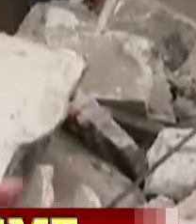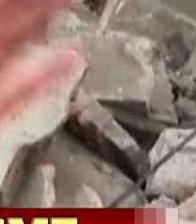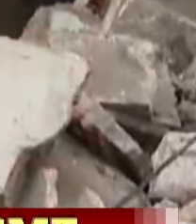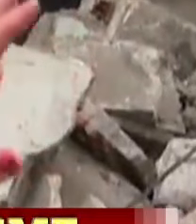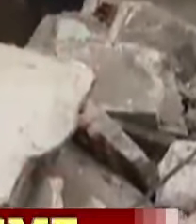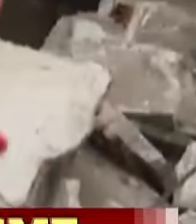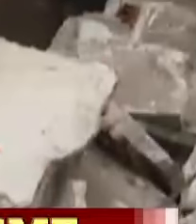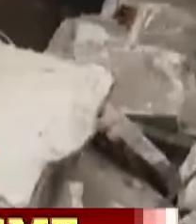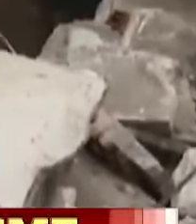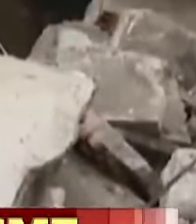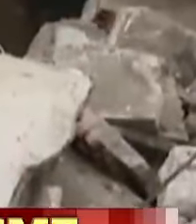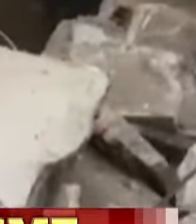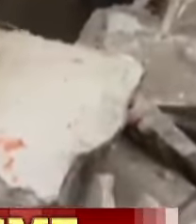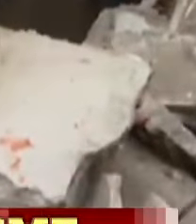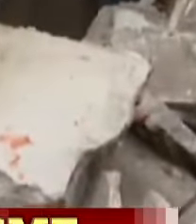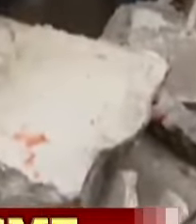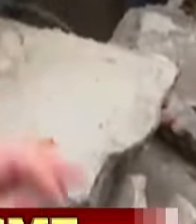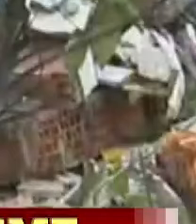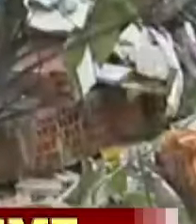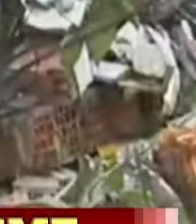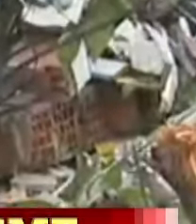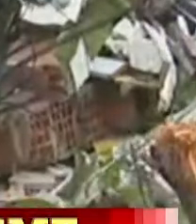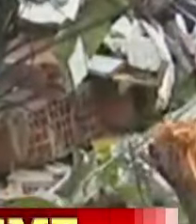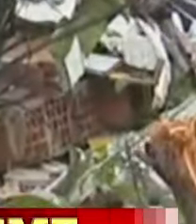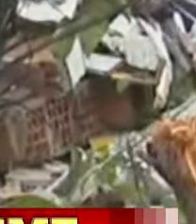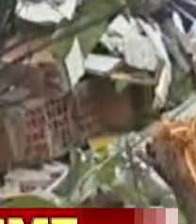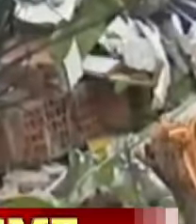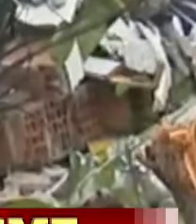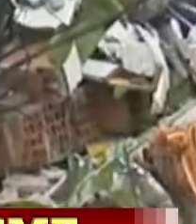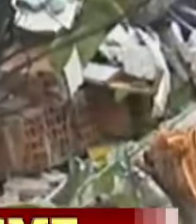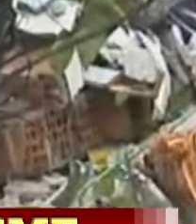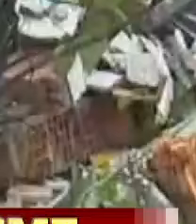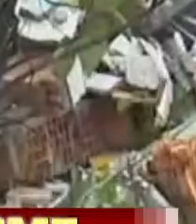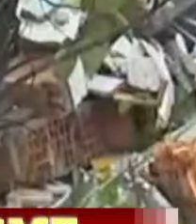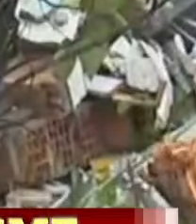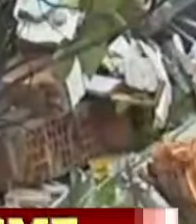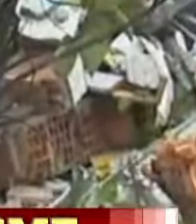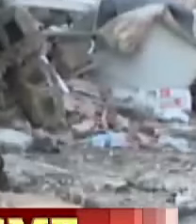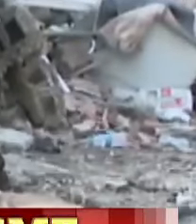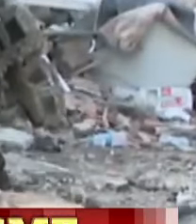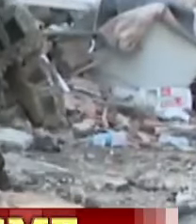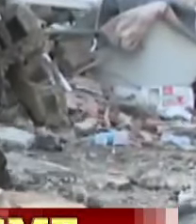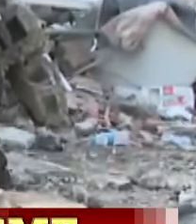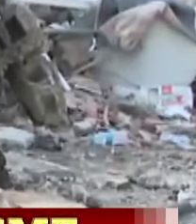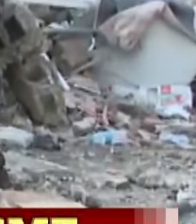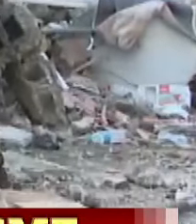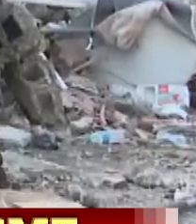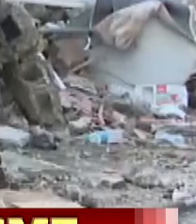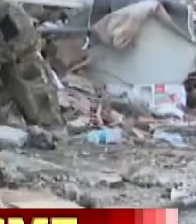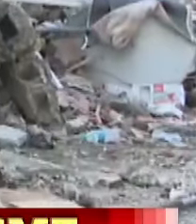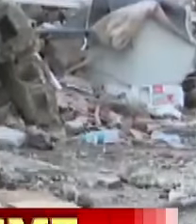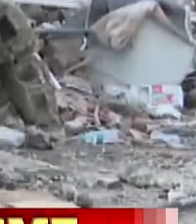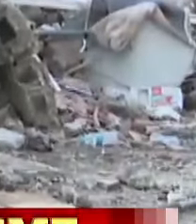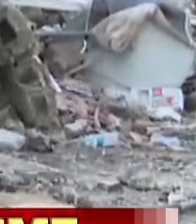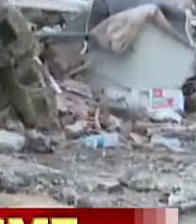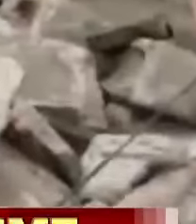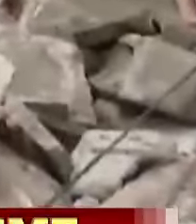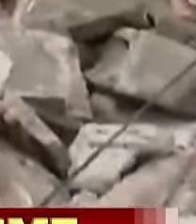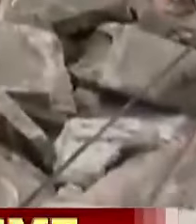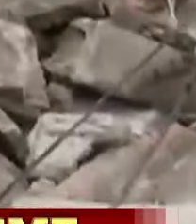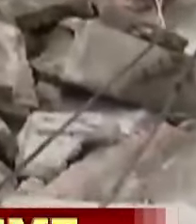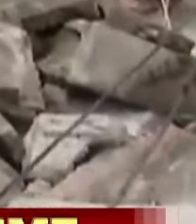bir canın olduğunu duyduk şu anda. Hala umut var, hala o umut devam ediyor. Gerçekten umutlar tam anlamıyla tükenmiş